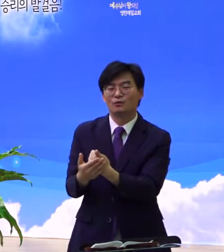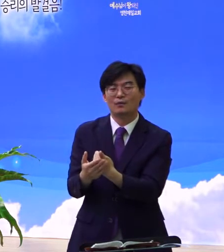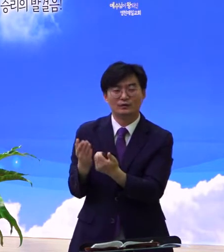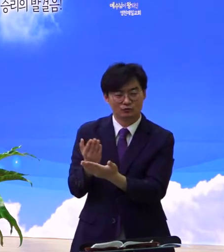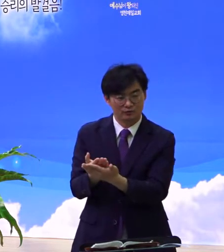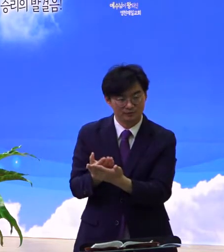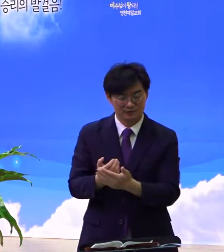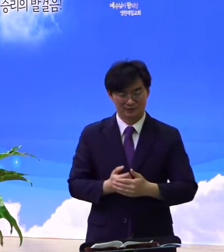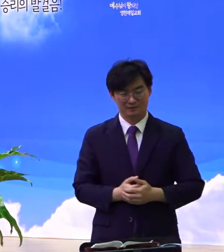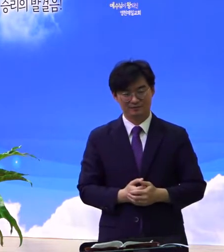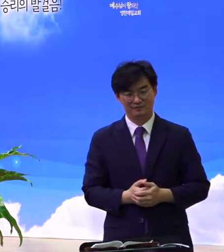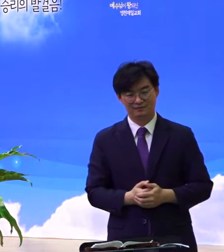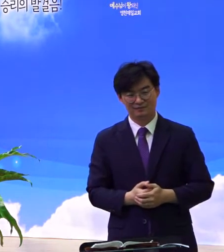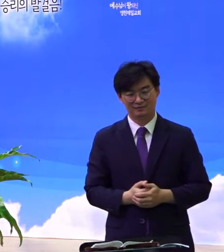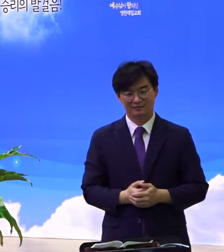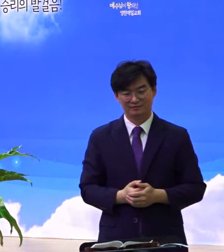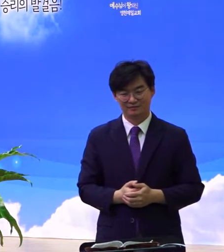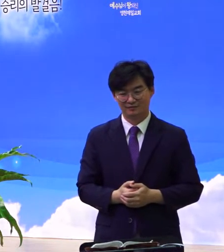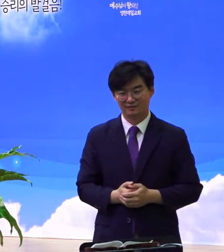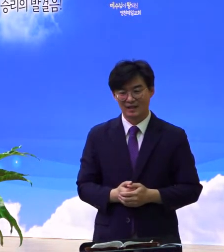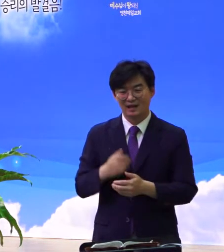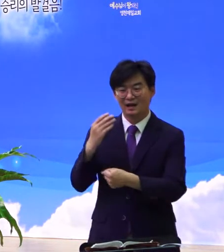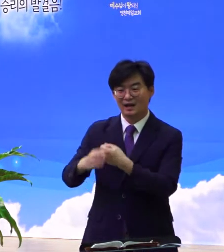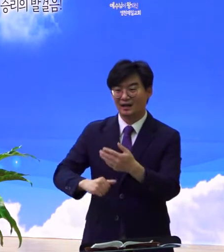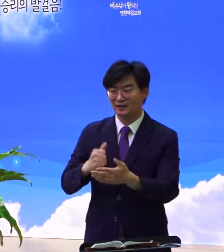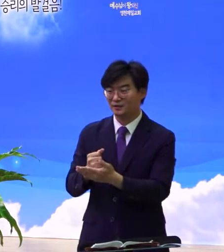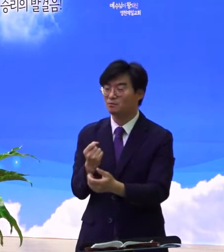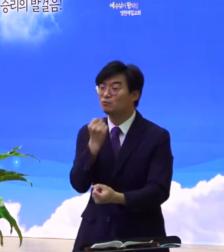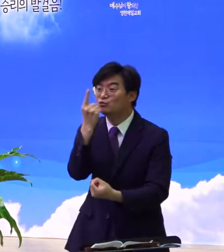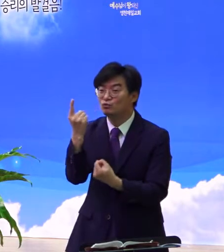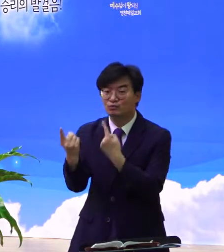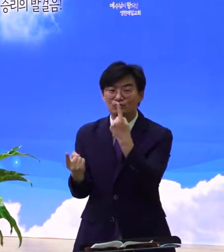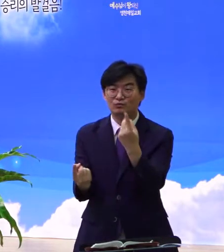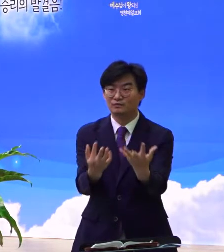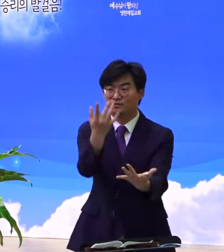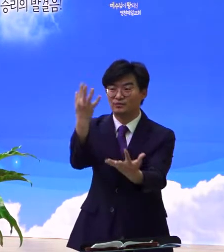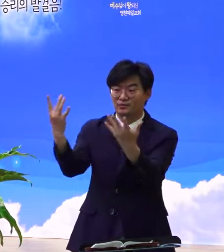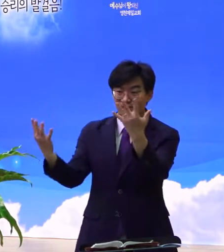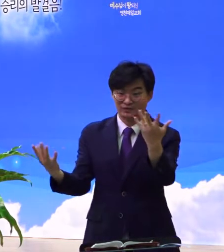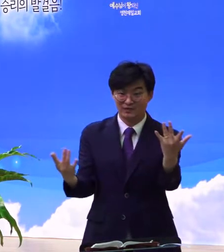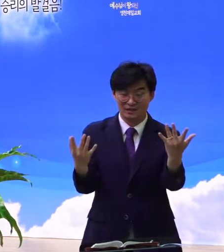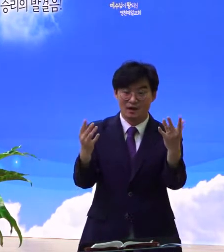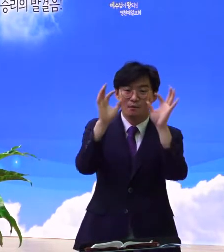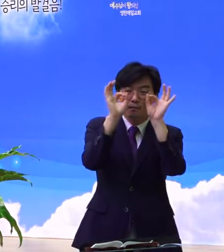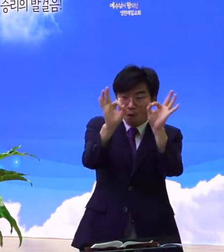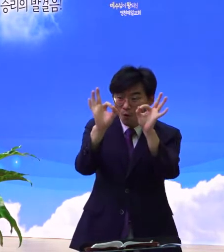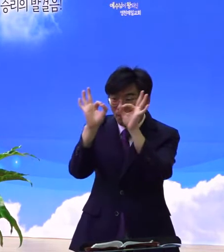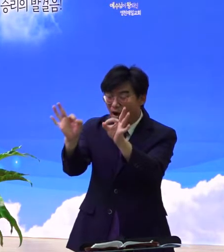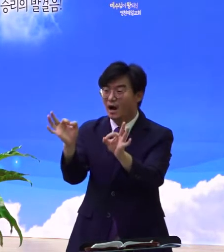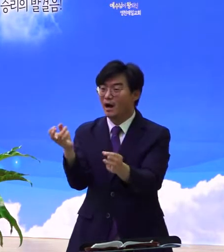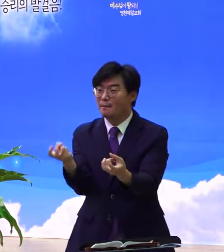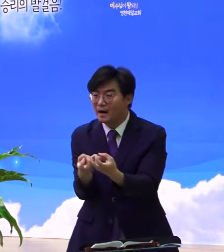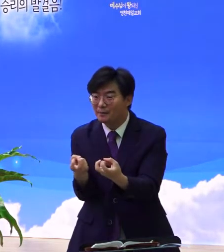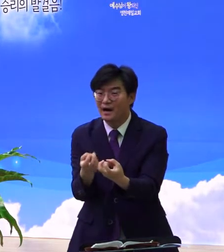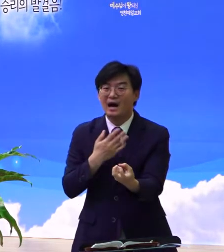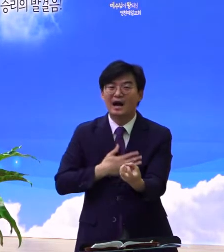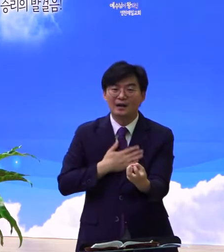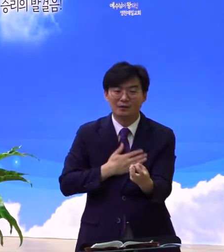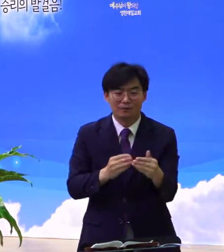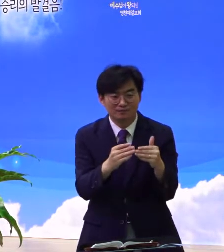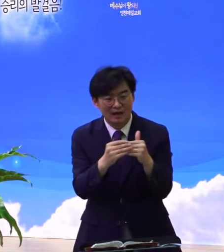우리의 가는 길에 등불이 되시는, 우리 길을 비춰주시는 하나님 말씀을 따라서 살아가는 여러분의 삶